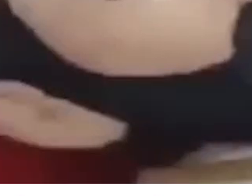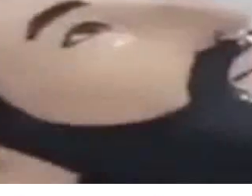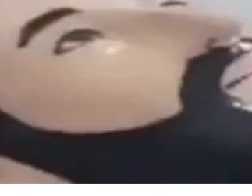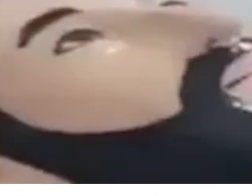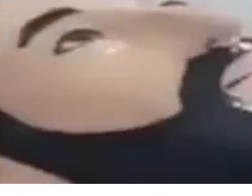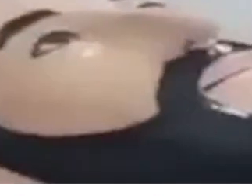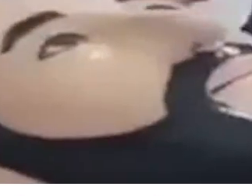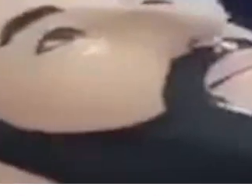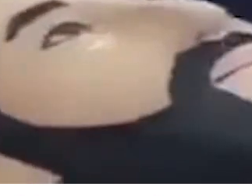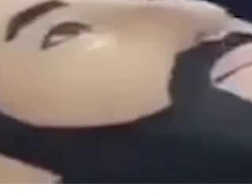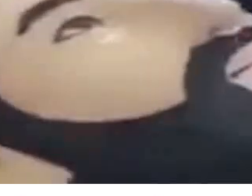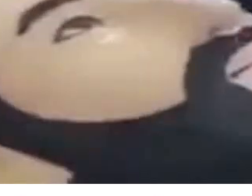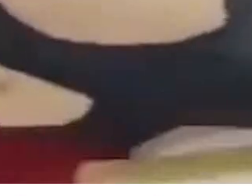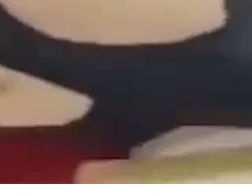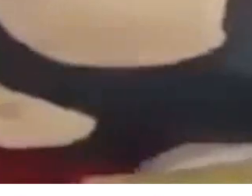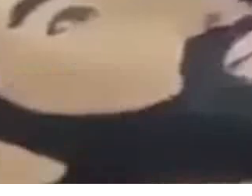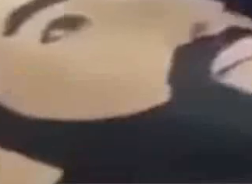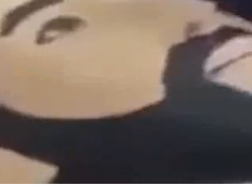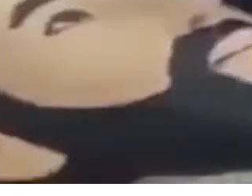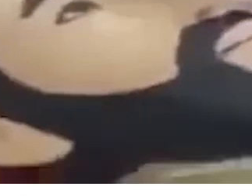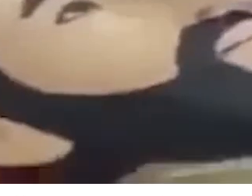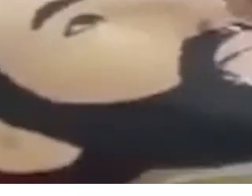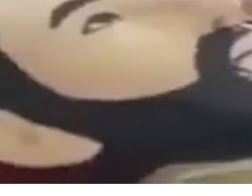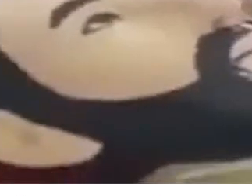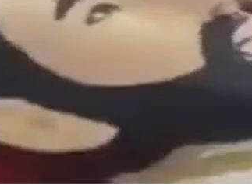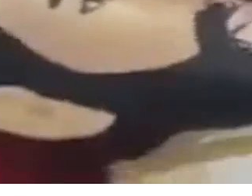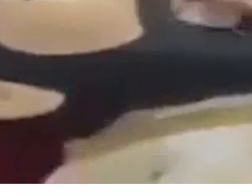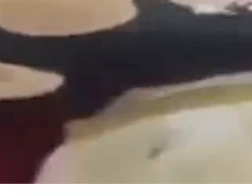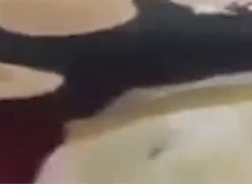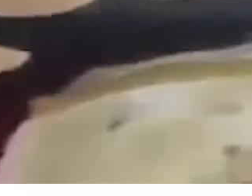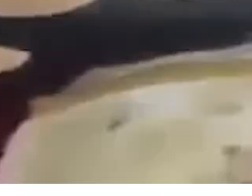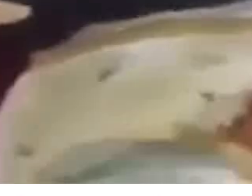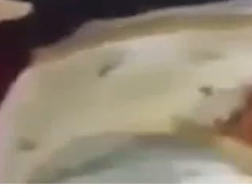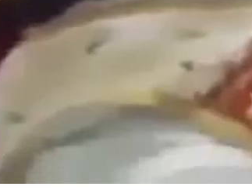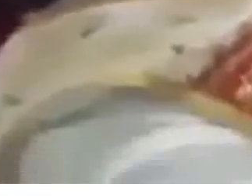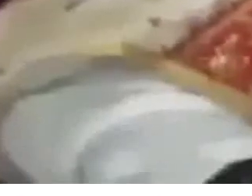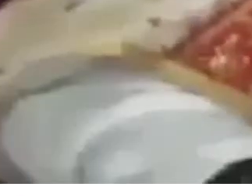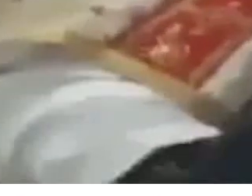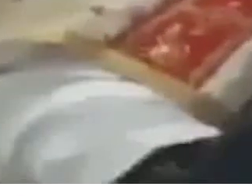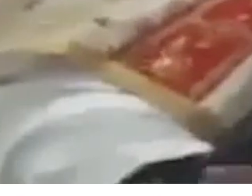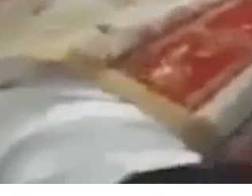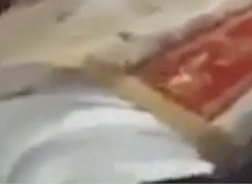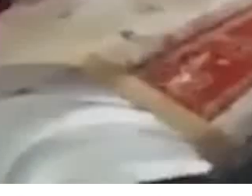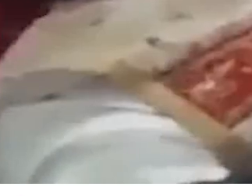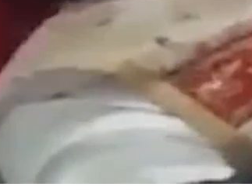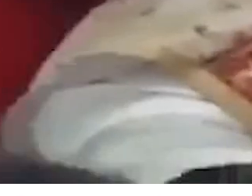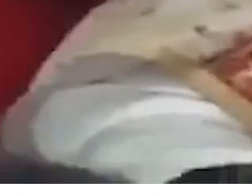na patungkol sa Diyos yan. Yung asawa mo, lalaki ka, yung asawa mo,